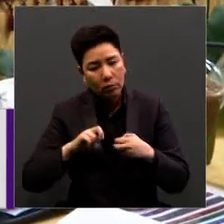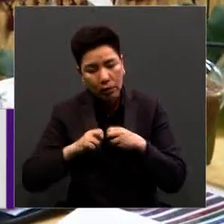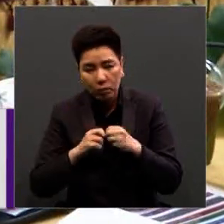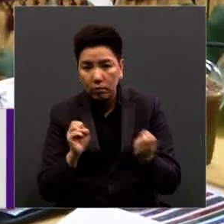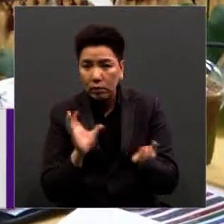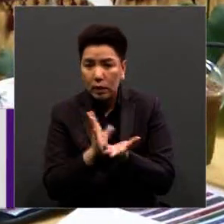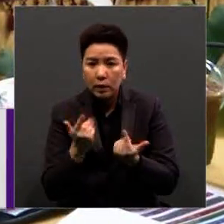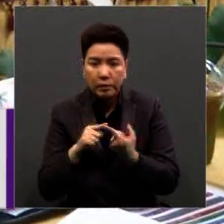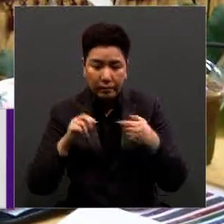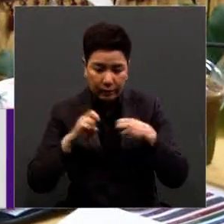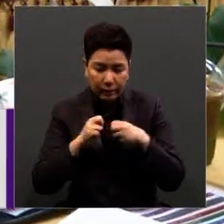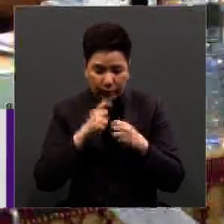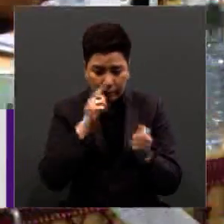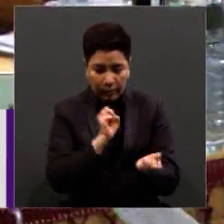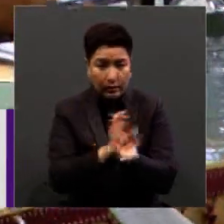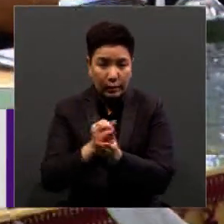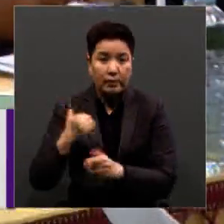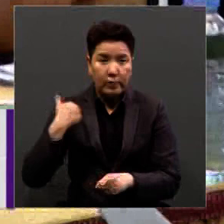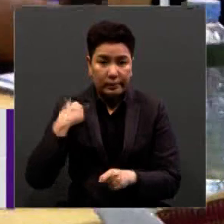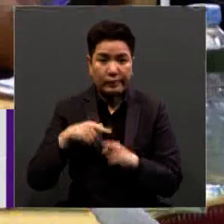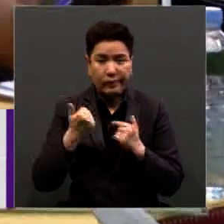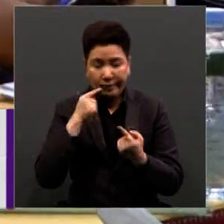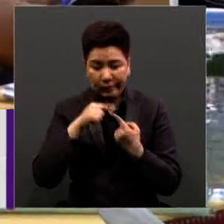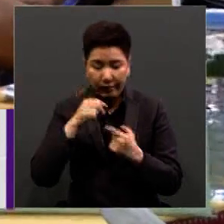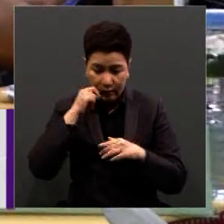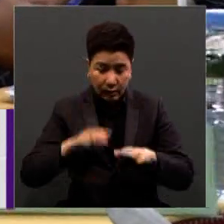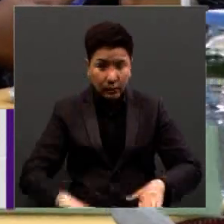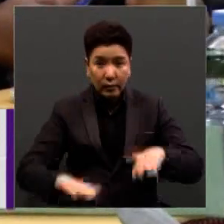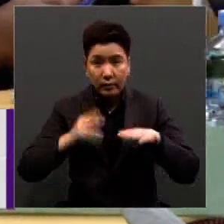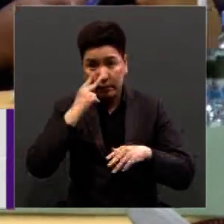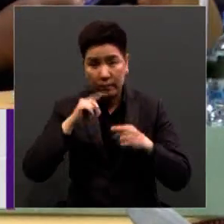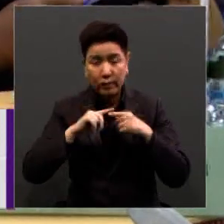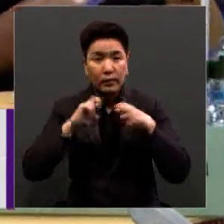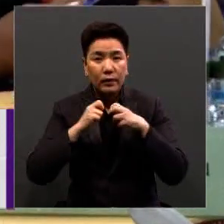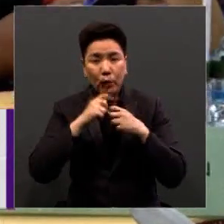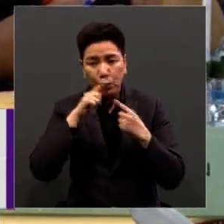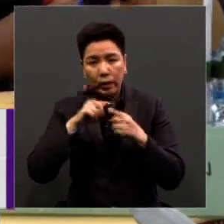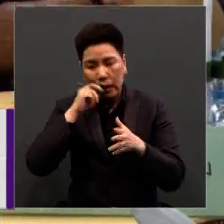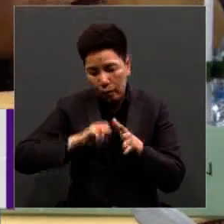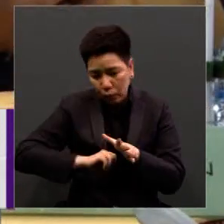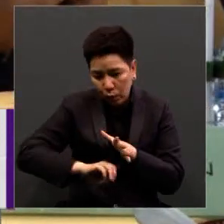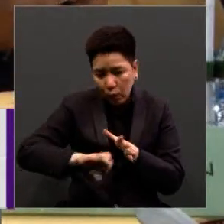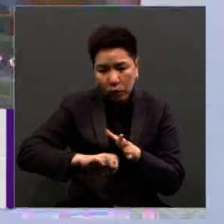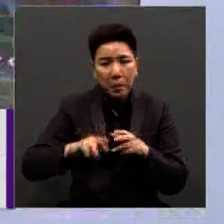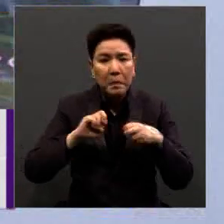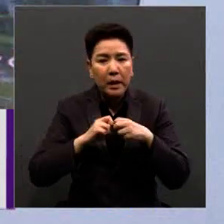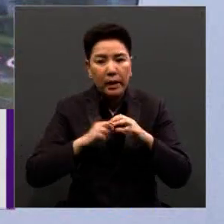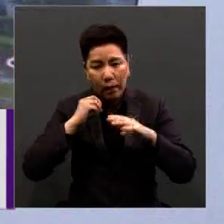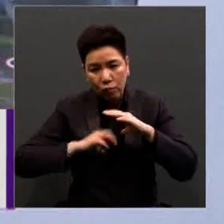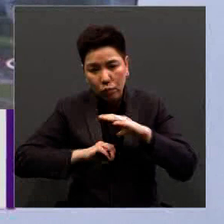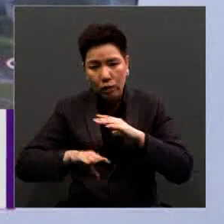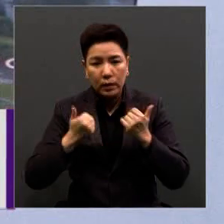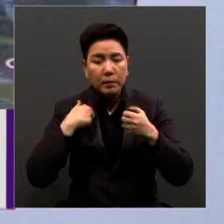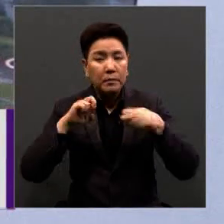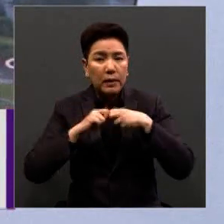กระจายตัวของปัญหาอยู่ค่อนข้างมากซึ่งในช่วงที่น้ำท่วมจะเห็นว่ามีปัญหาเรื่องการระบายน้ำออกดังนั้น